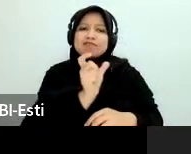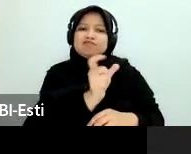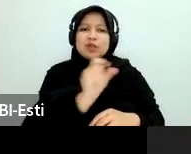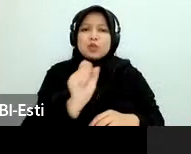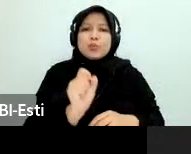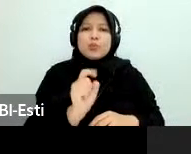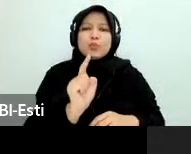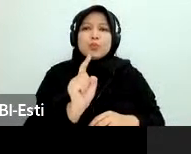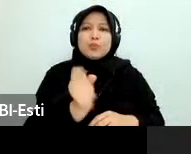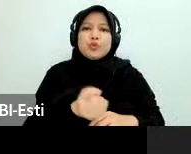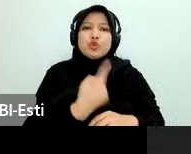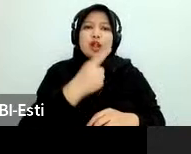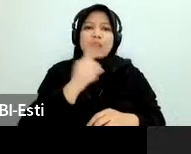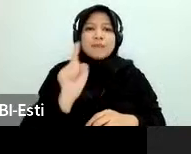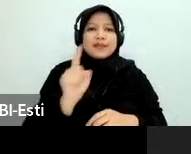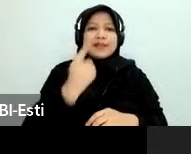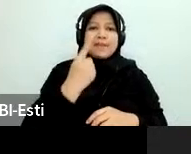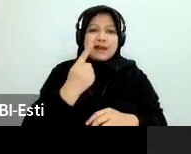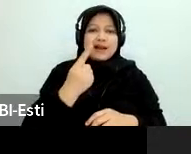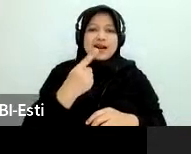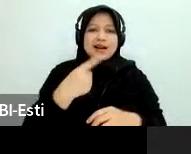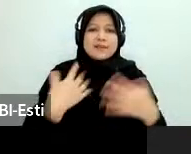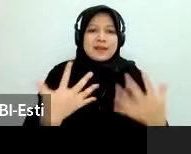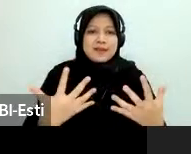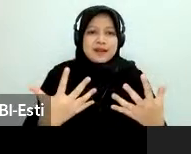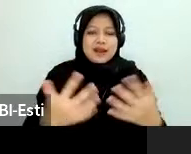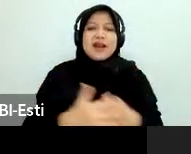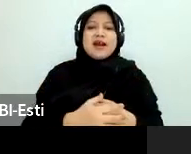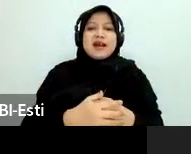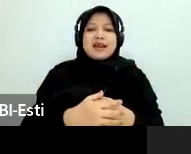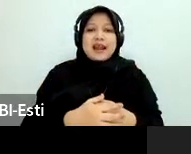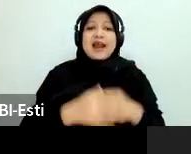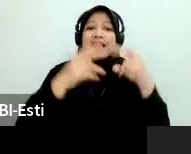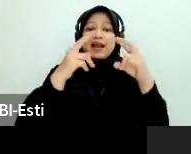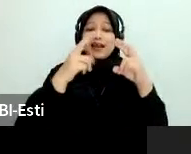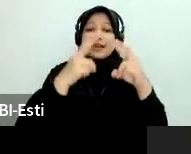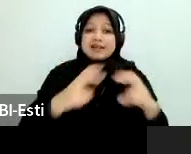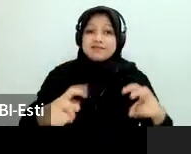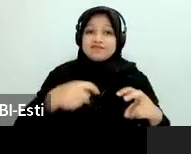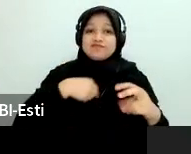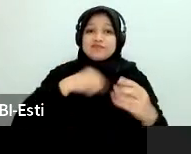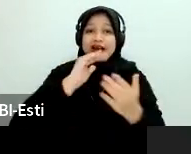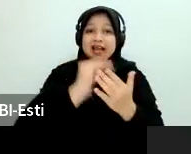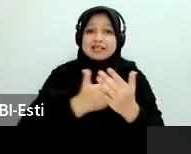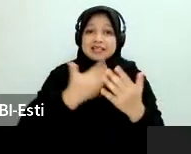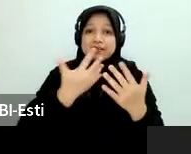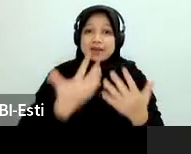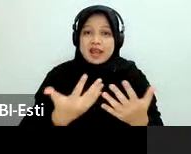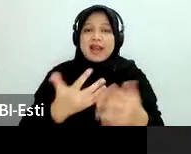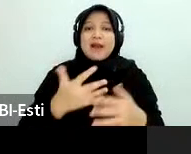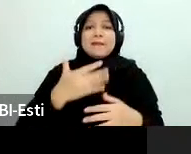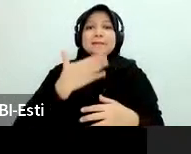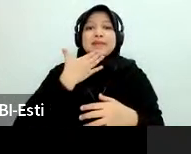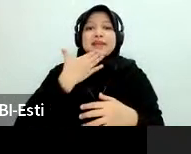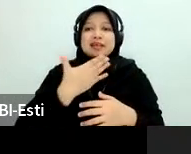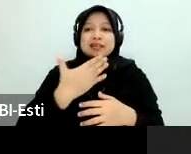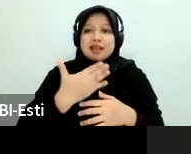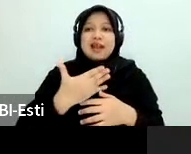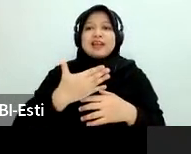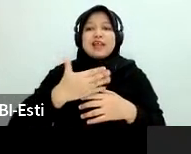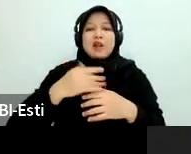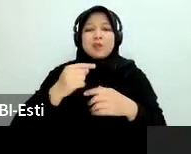riset saya ini menemukan bahwa sementara bahwa domain kebijakan itu selalu melalui proses kolitis